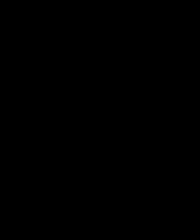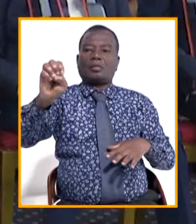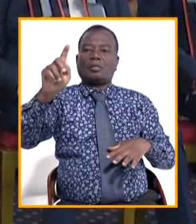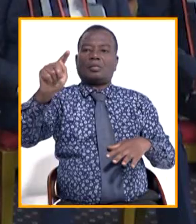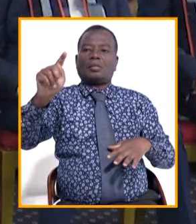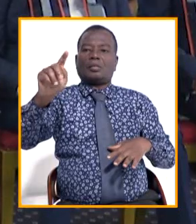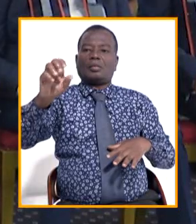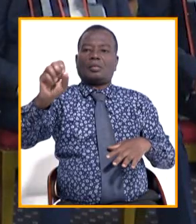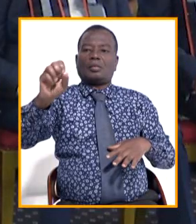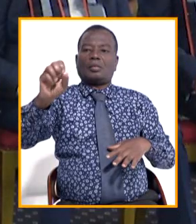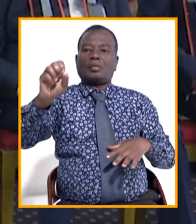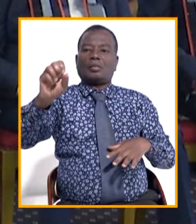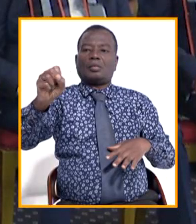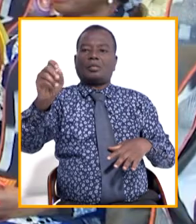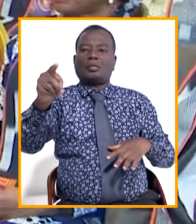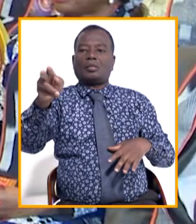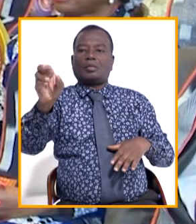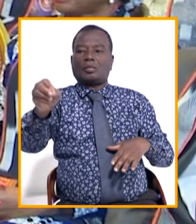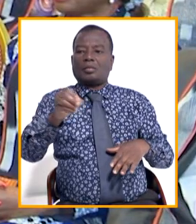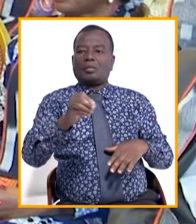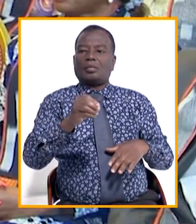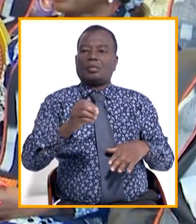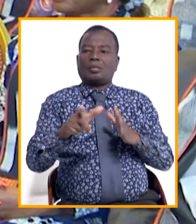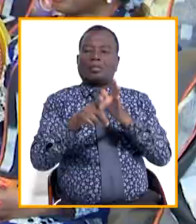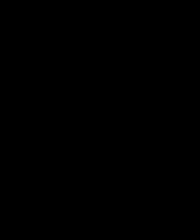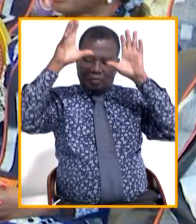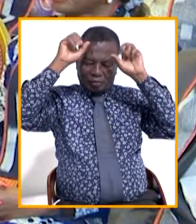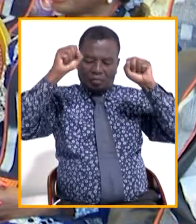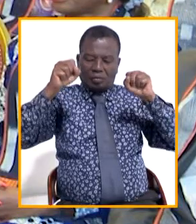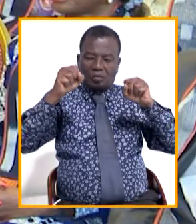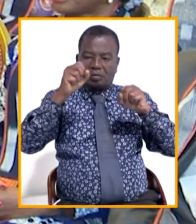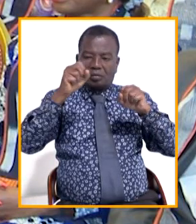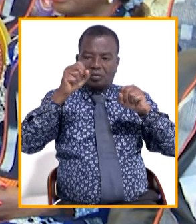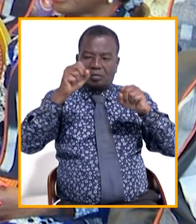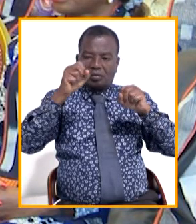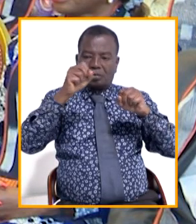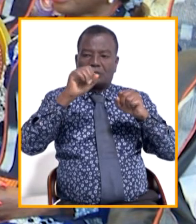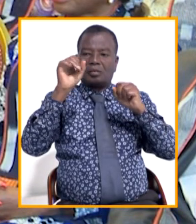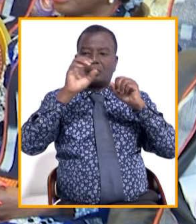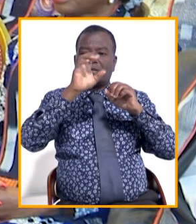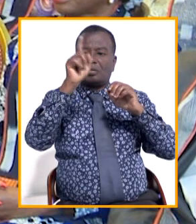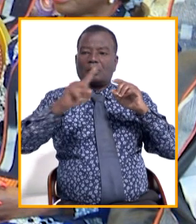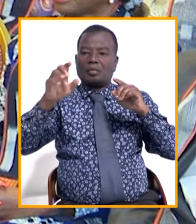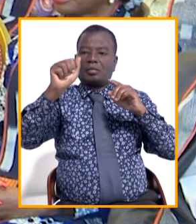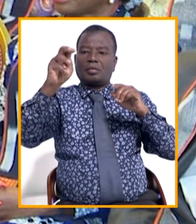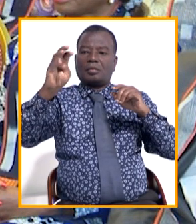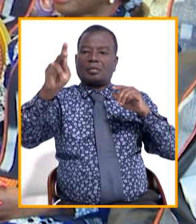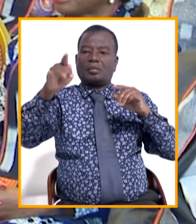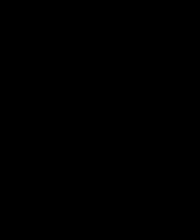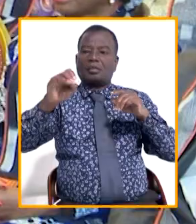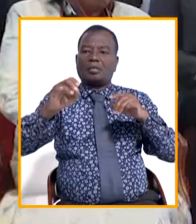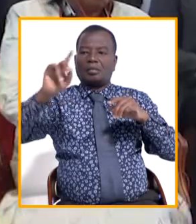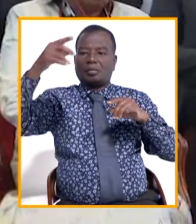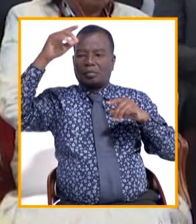l'Union pour la nutrition, la vice-présidente de Zambie, le premier ministre du